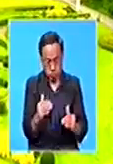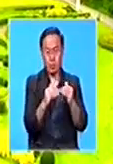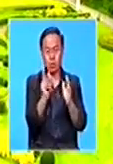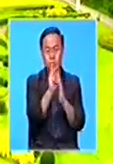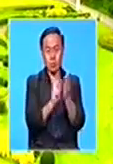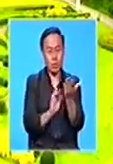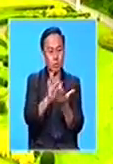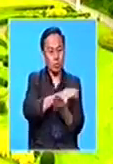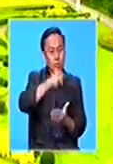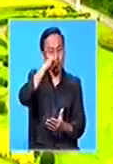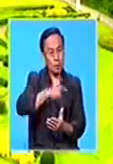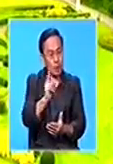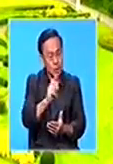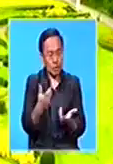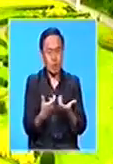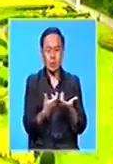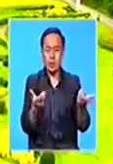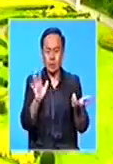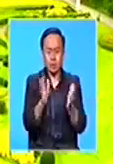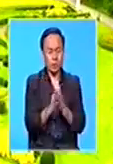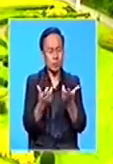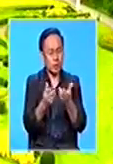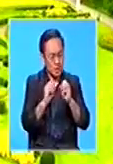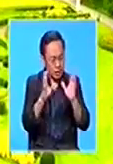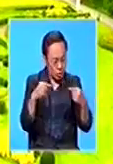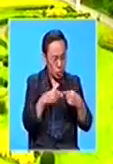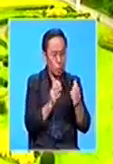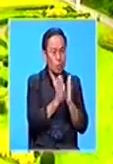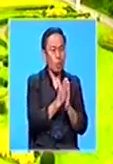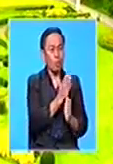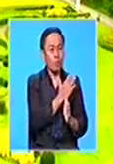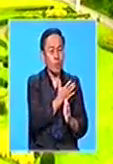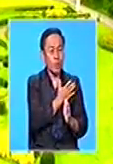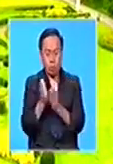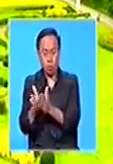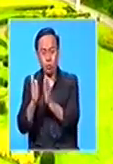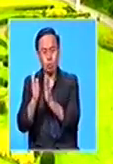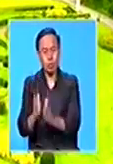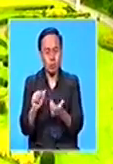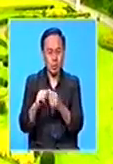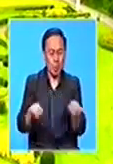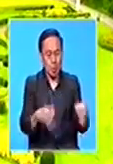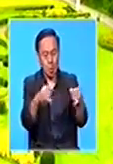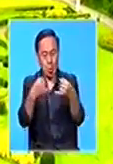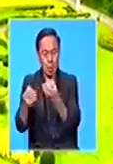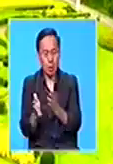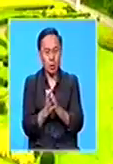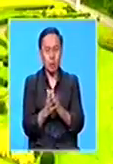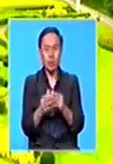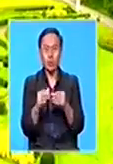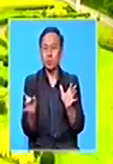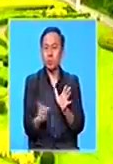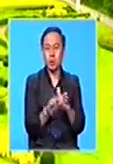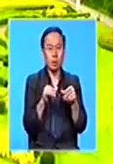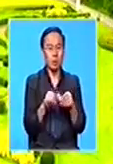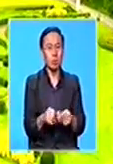โดยรวมของชาติด้วยนะครับเพราะนั้นแยกกันให้ออกอะไรทางโลกอะไรทางธรรมนะโยงกันไปโยงกันมาขัดแย้งกันไปตลอดแล้วมันจะอยู่กันยังไ